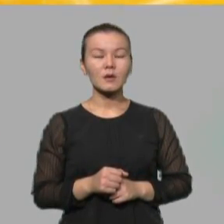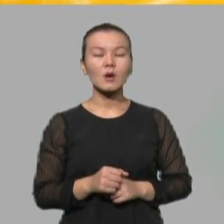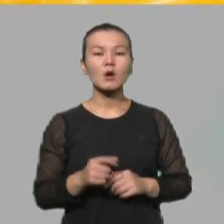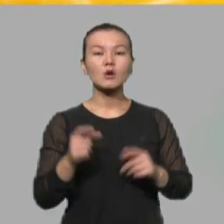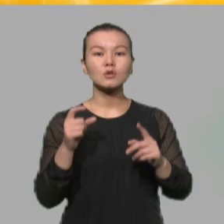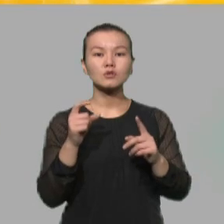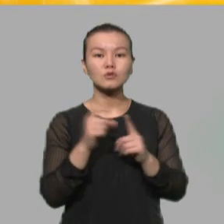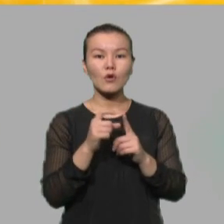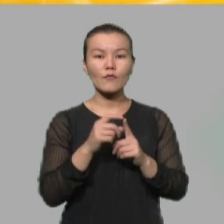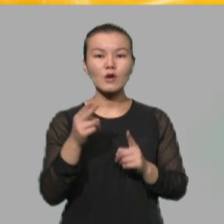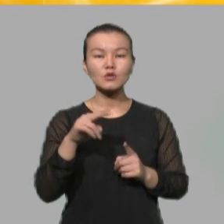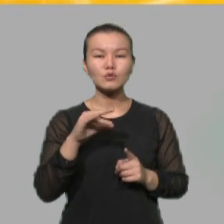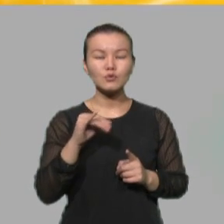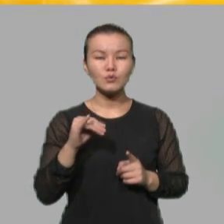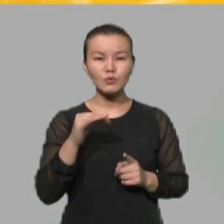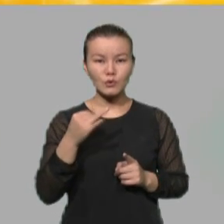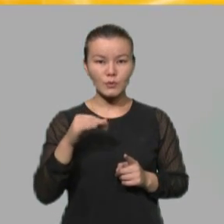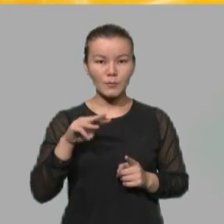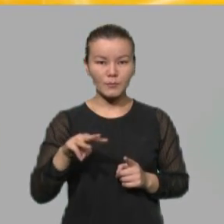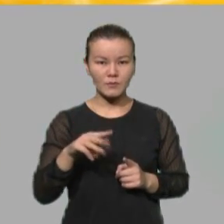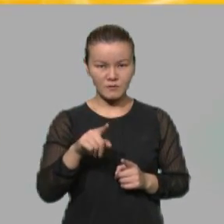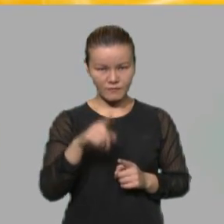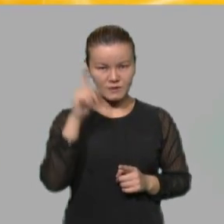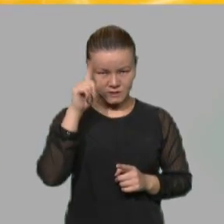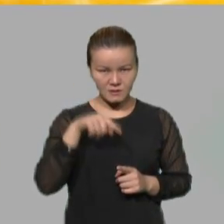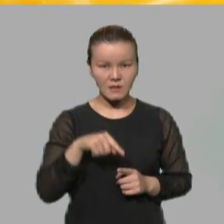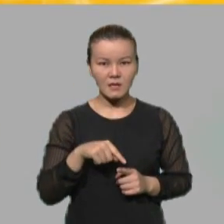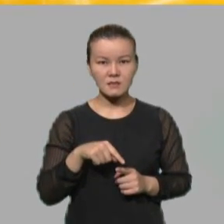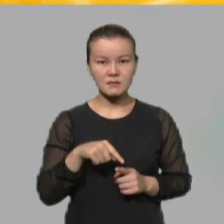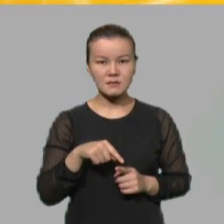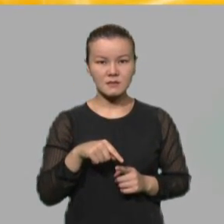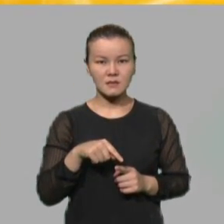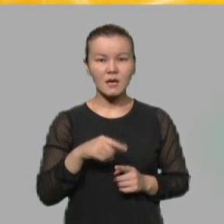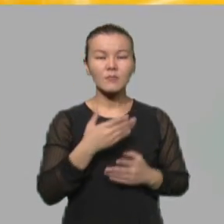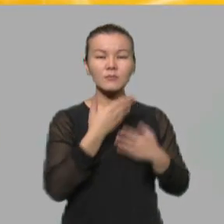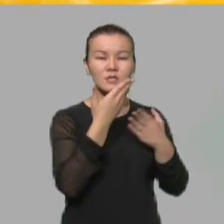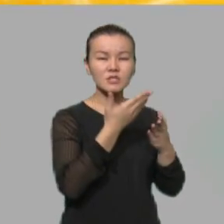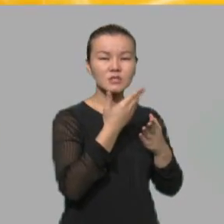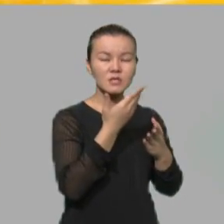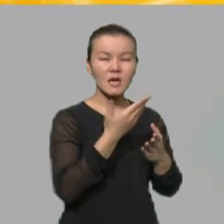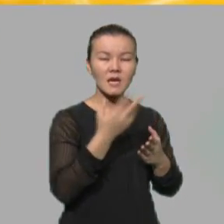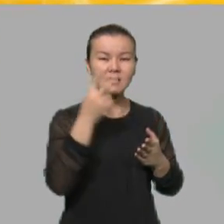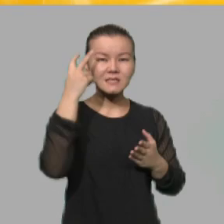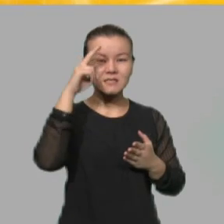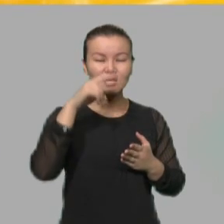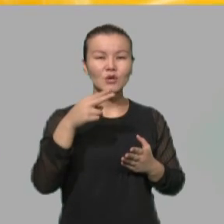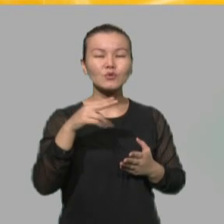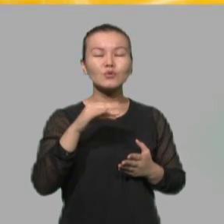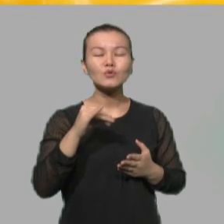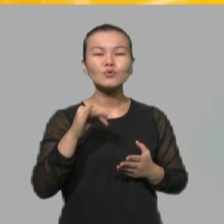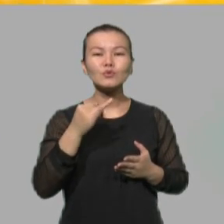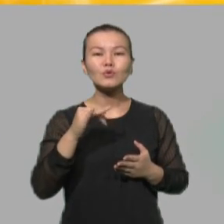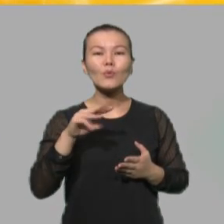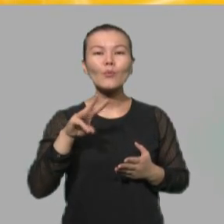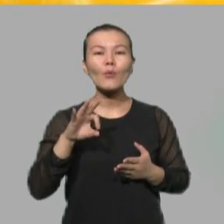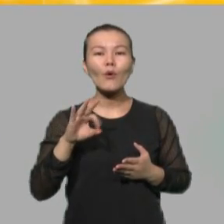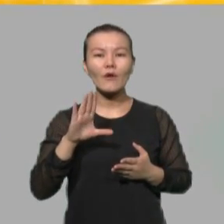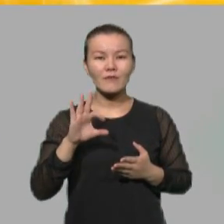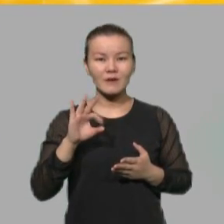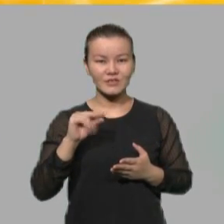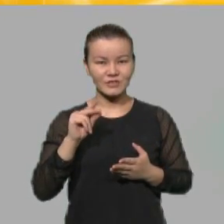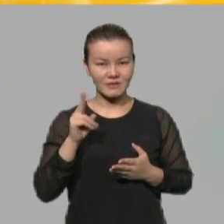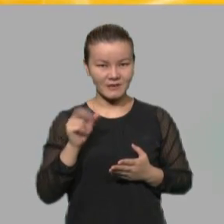Ну, со словом «дюйм», я думаю, вы знакомы. Мы читали с вами сказку «Дюймовочка».